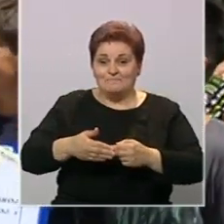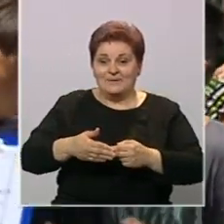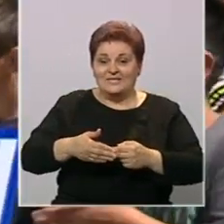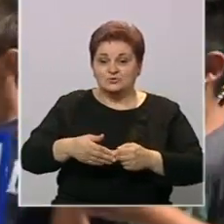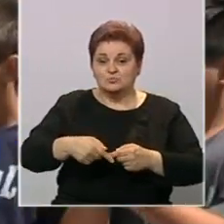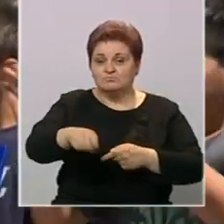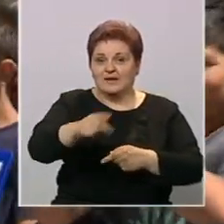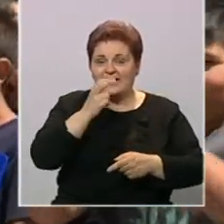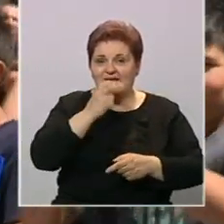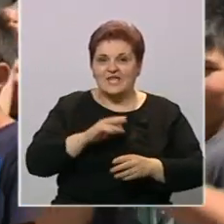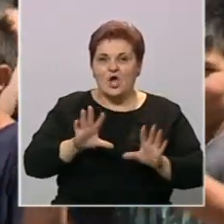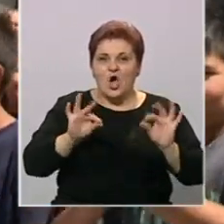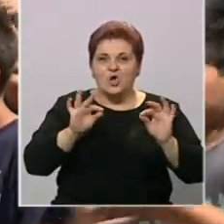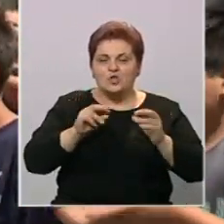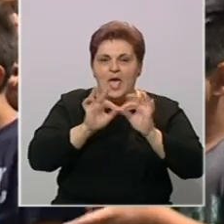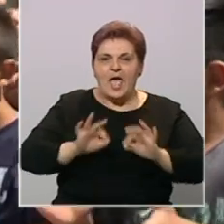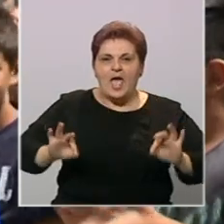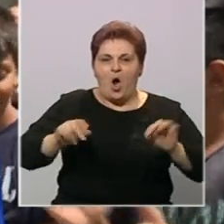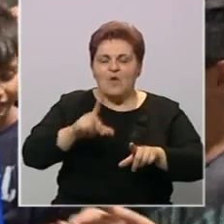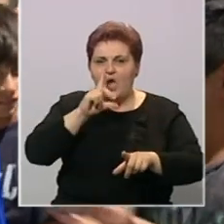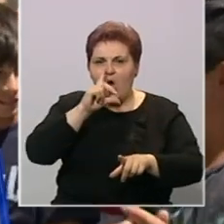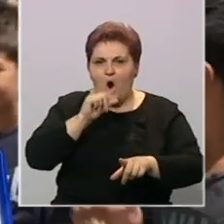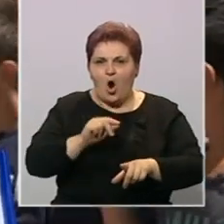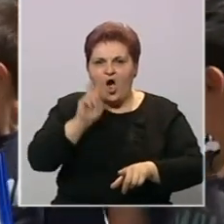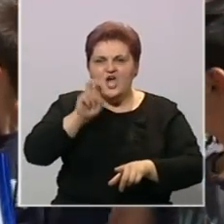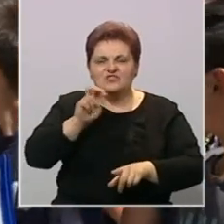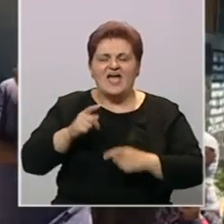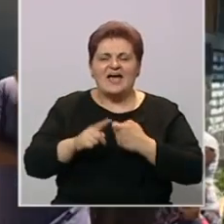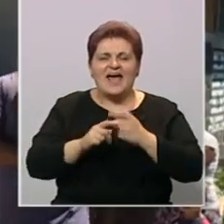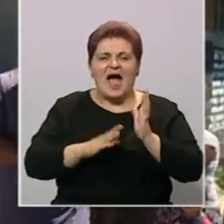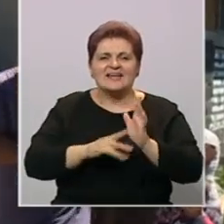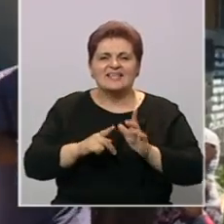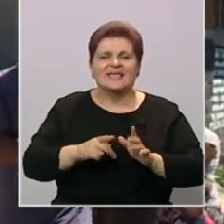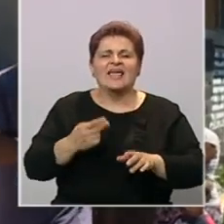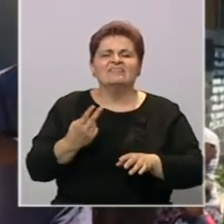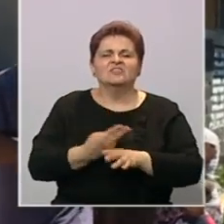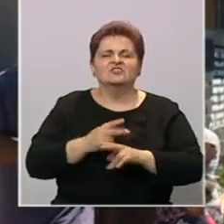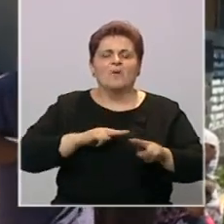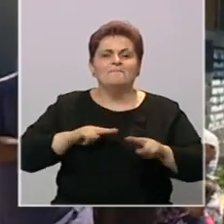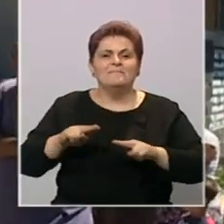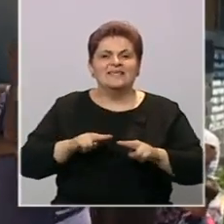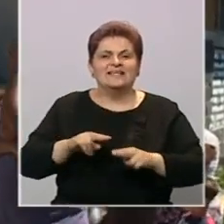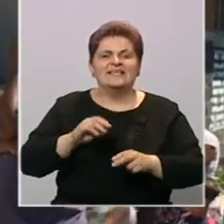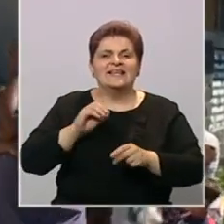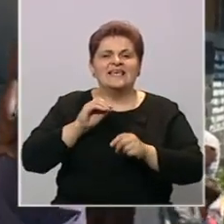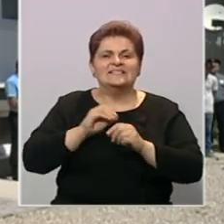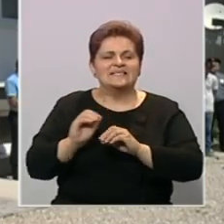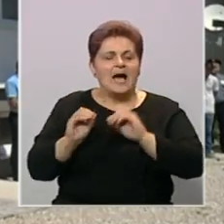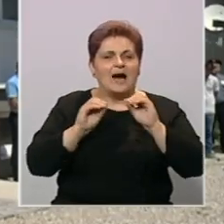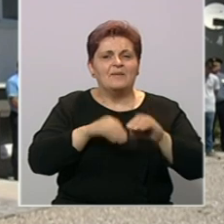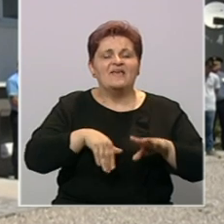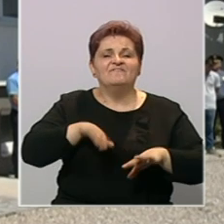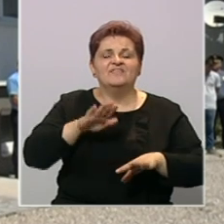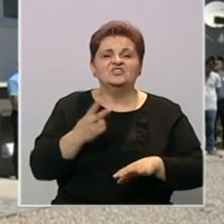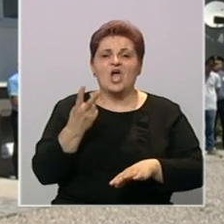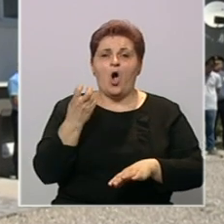Kaknja. Kroz 10-godišnji projekat ove općine, švicarskog Caritasa te resornog državnog ministarstva stambeno je zbrinuto više